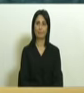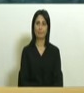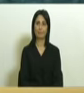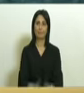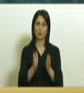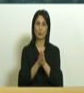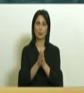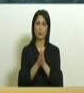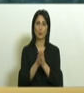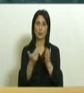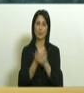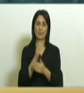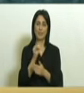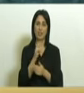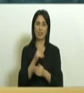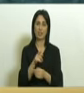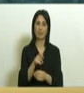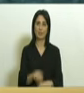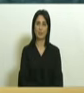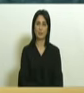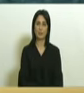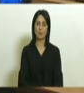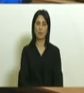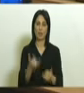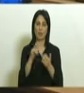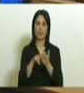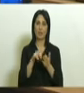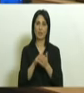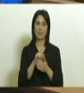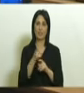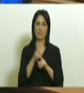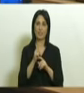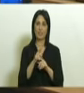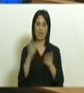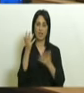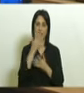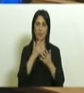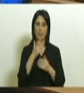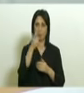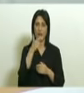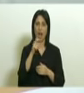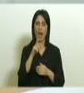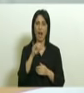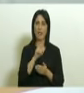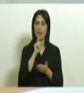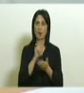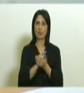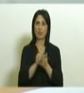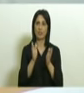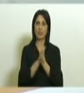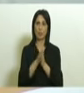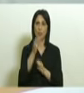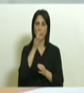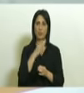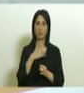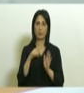გთხოვთ ჩაურთოთ გალბატონ სამადაშვილს. ეხლა უკაცრავად, მაგრამ ძალიან დავიბენი და ბატონ გახარიას აუცილებლად ვითხოვ რომ